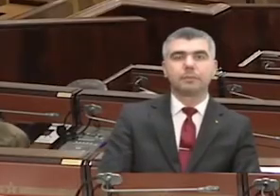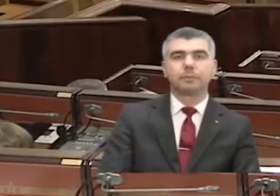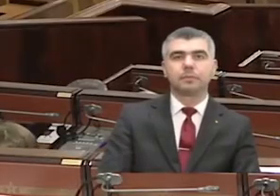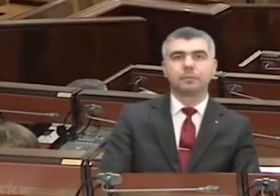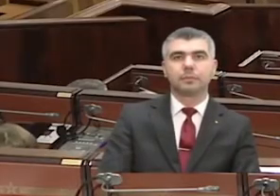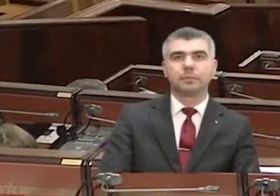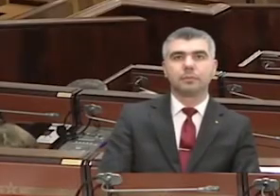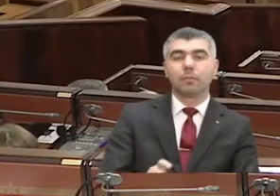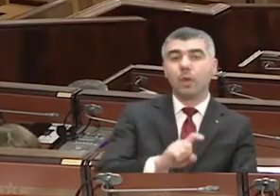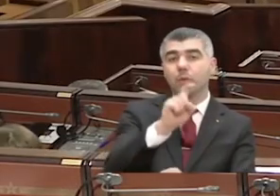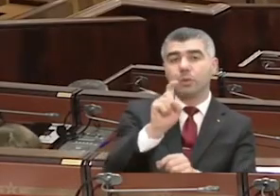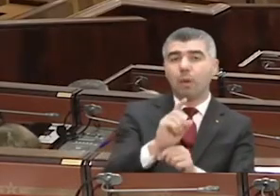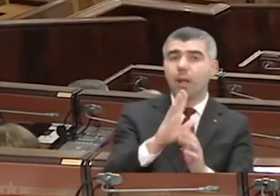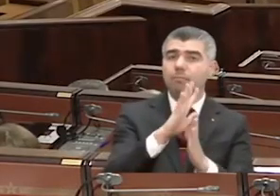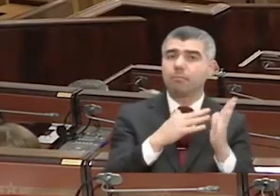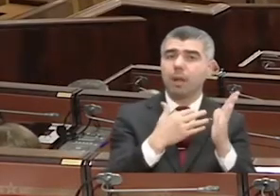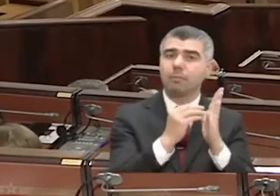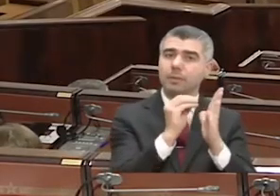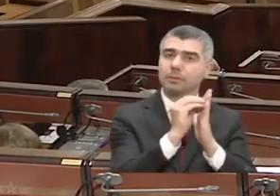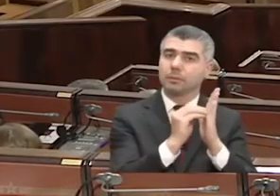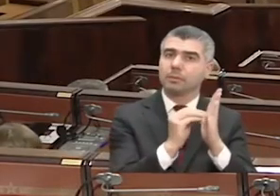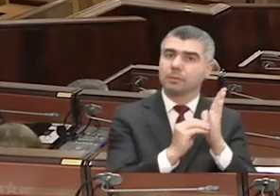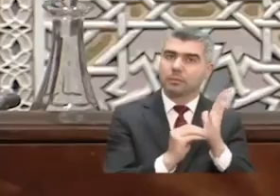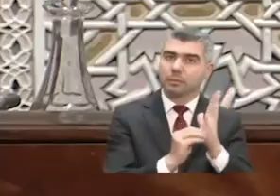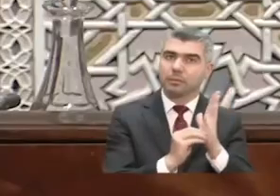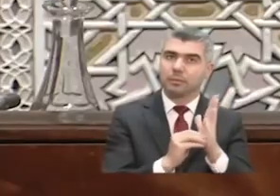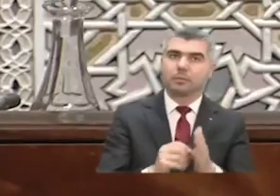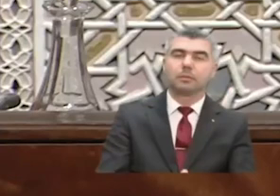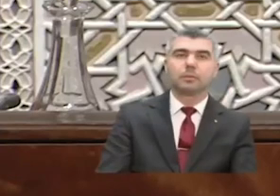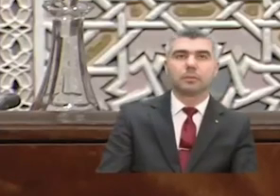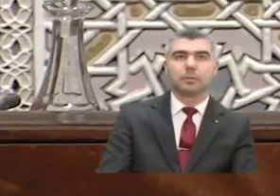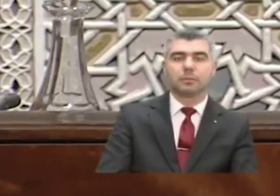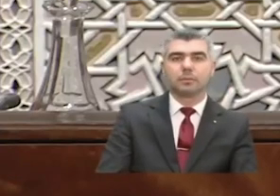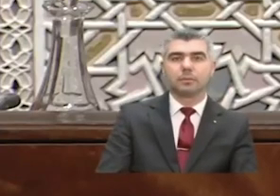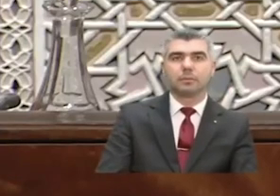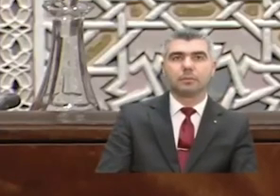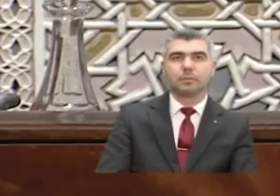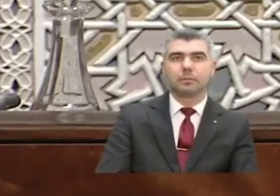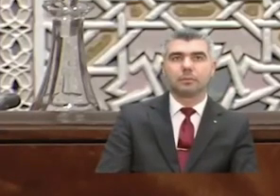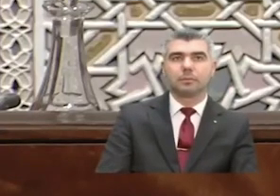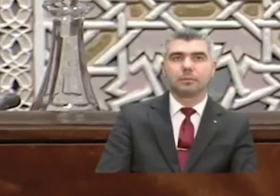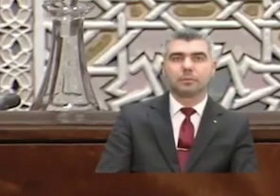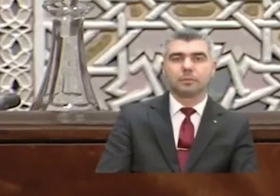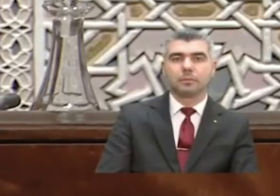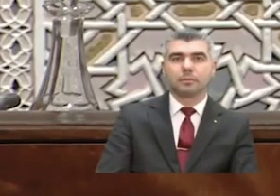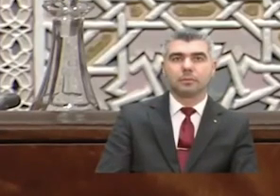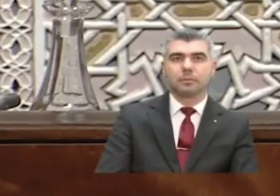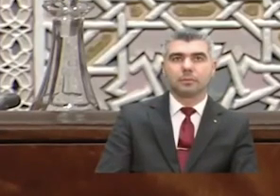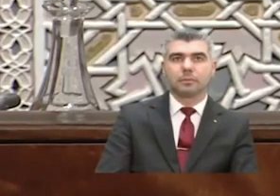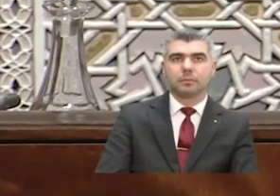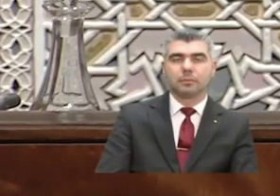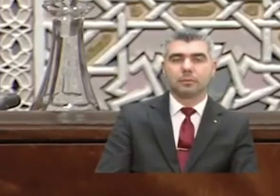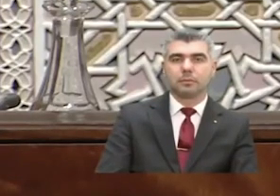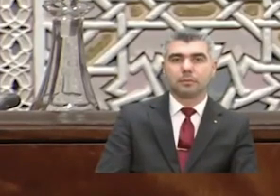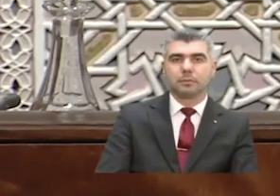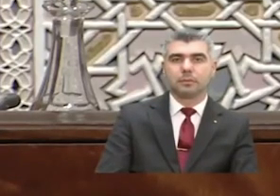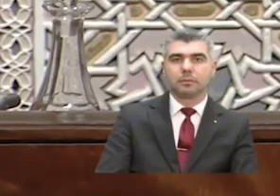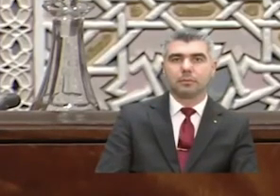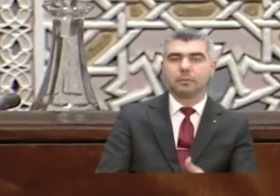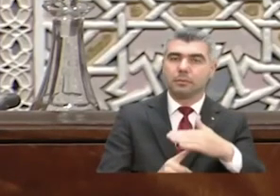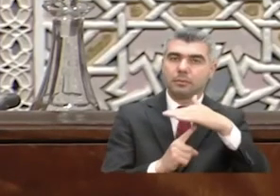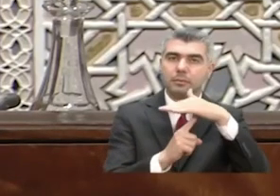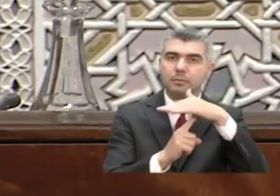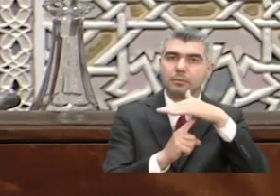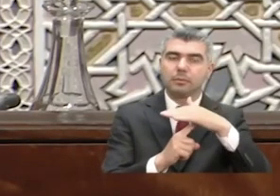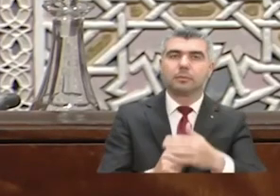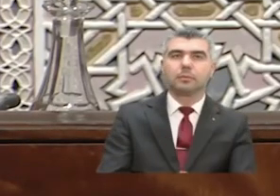سؤال مبرمج السيد الرئيس، سؤال مبرمج السيد الرئيس، نمروا السؤال. تفضل السيد